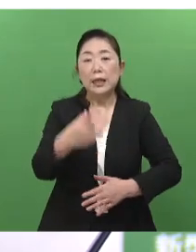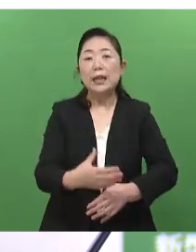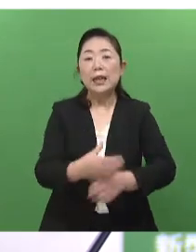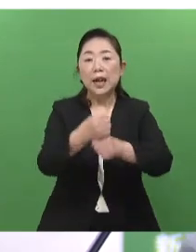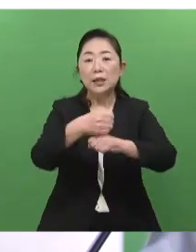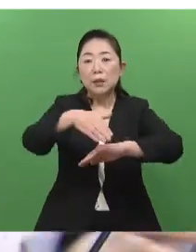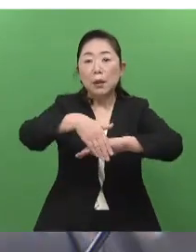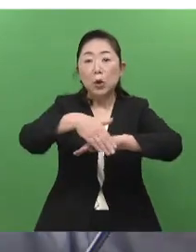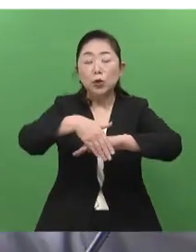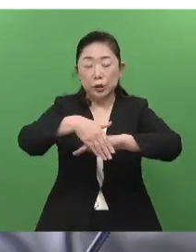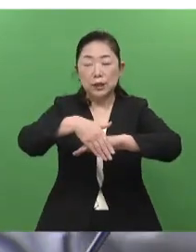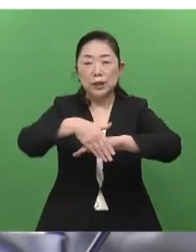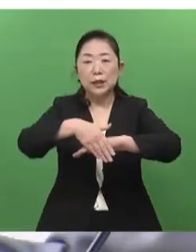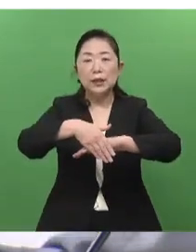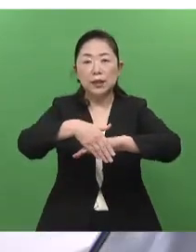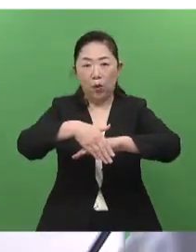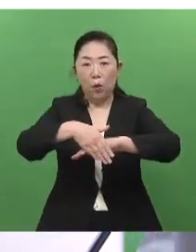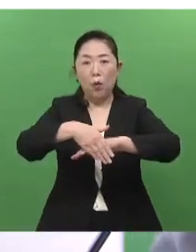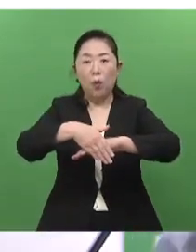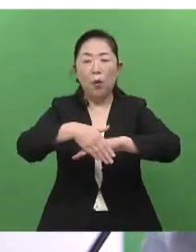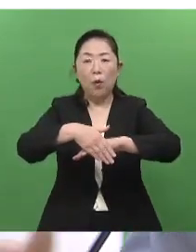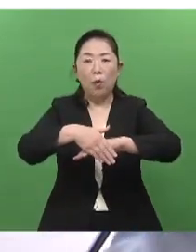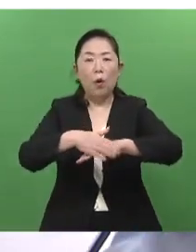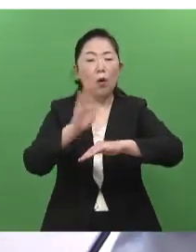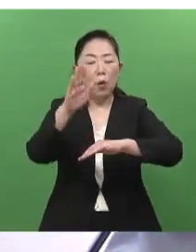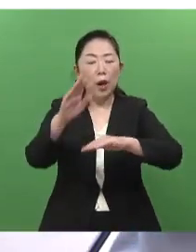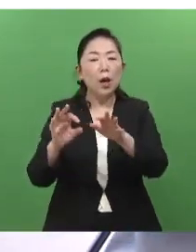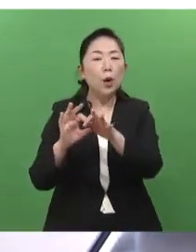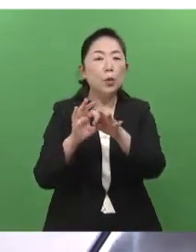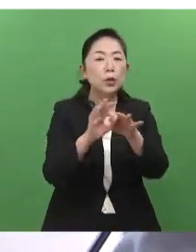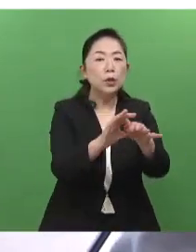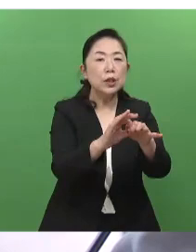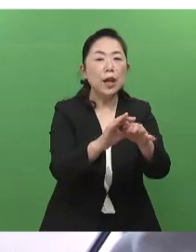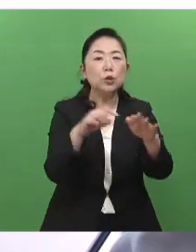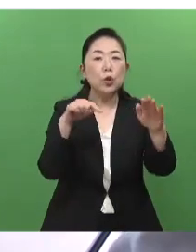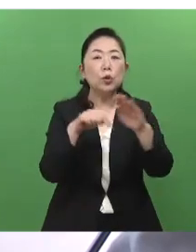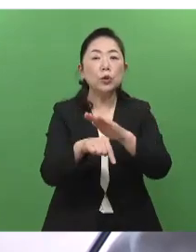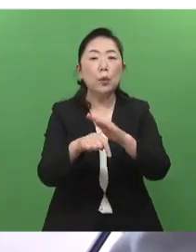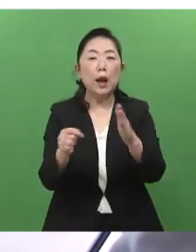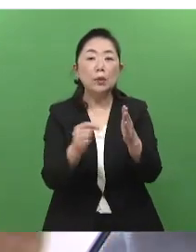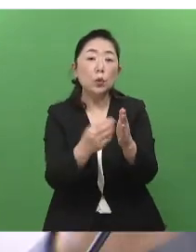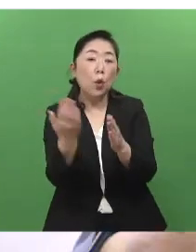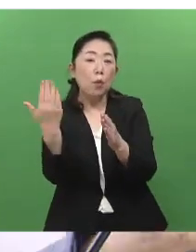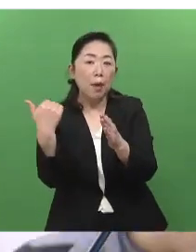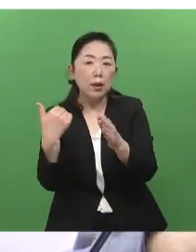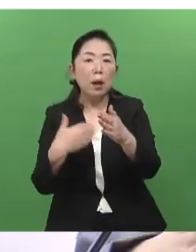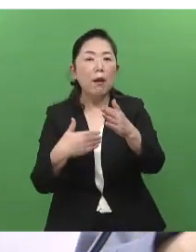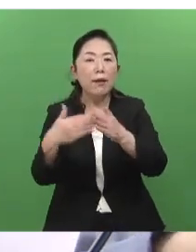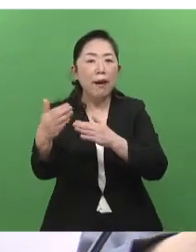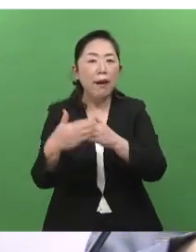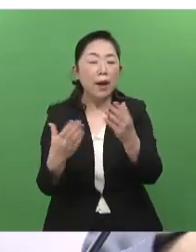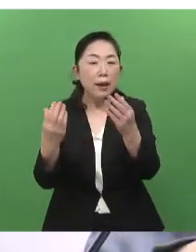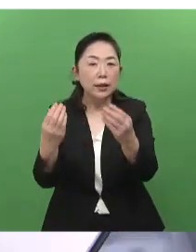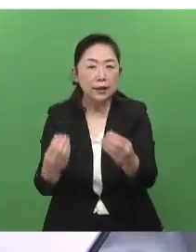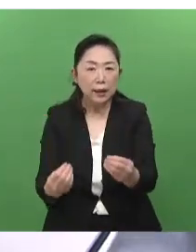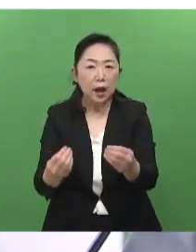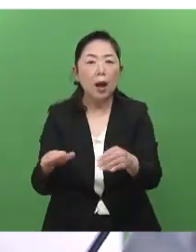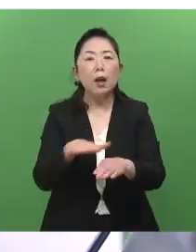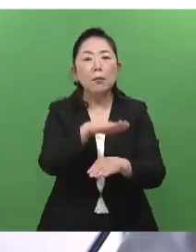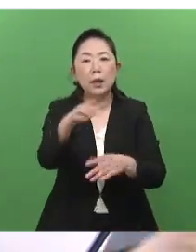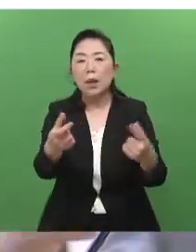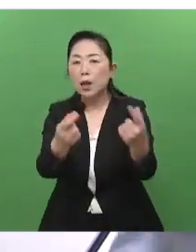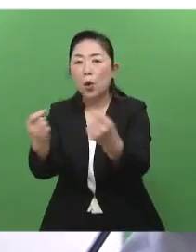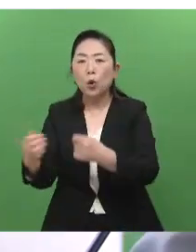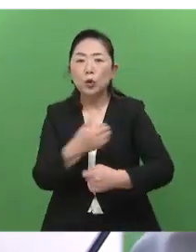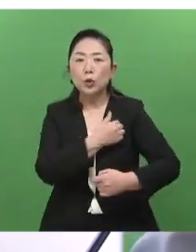始体制でしたけれども、これを伸ばしていくというのは、むしろこの間に得たいろんなみんなで、共有できた